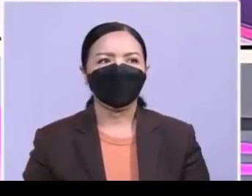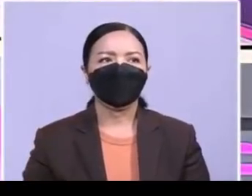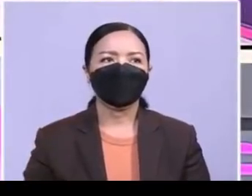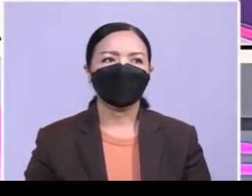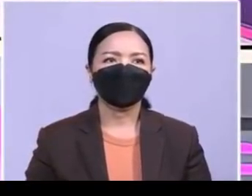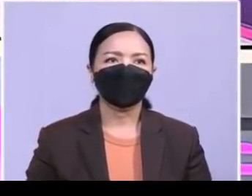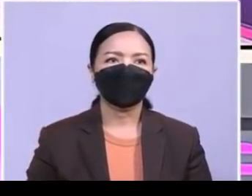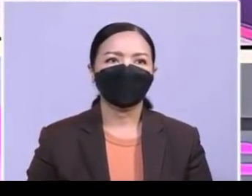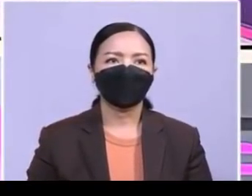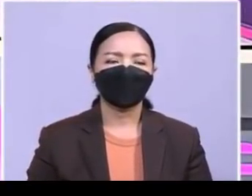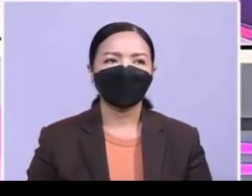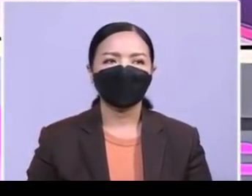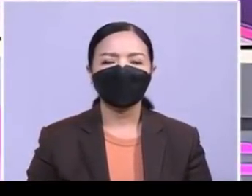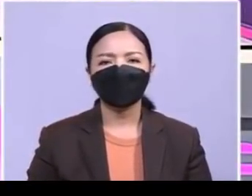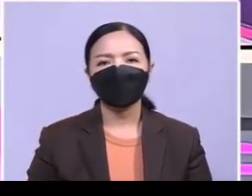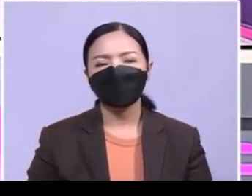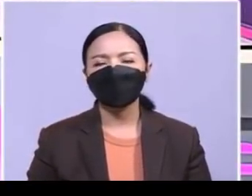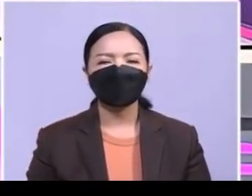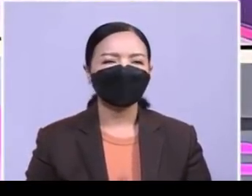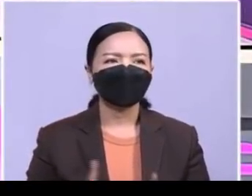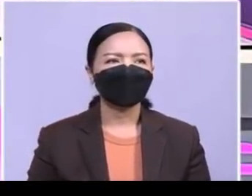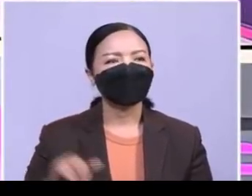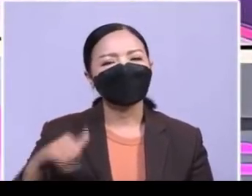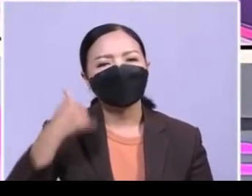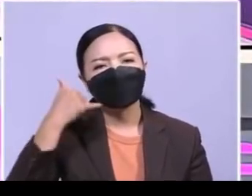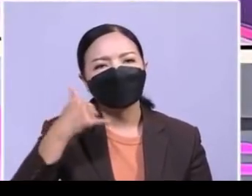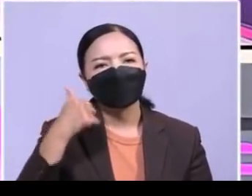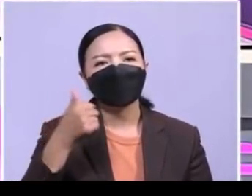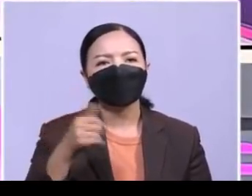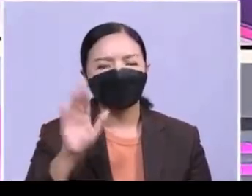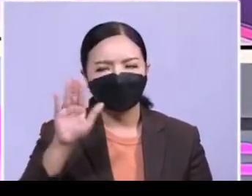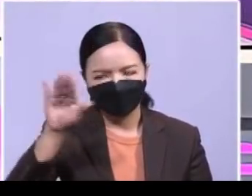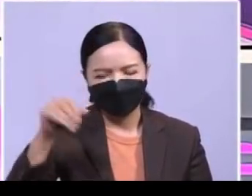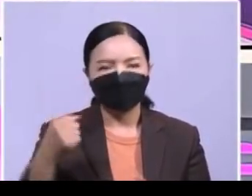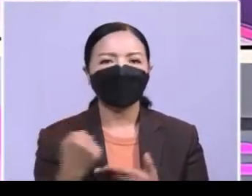ต่ถ้า ช่วยดูแลกันอ่ะ แต่ถ้าไม่ไหวจริงๆก็โทรศัพท์ให้เจ้าหน้าที่เข้ามาช่วยเหลือดีกว่านะครับ